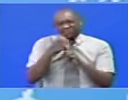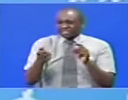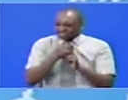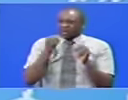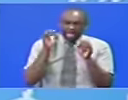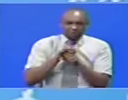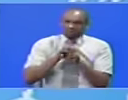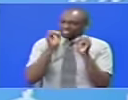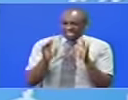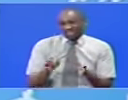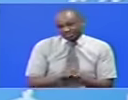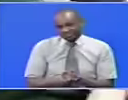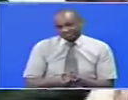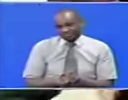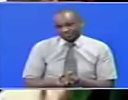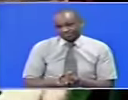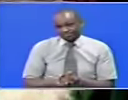pledges.